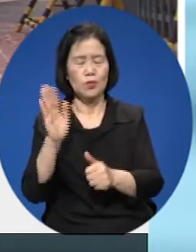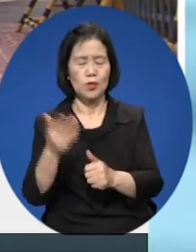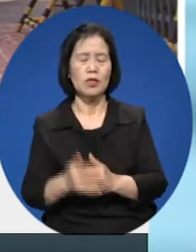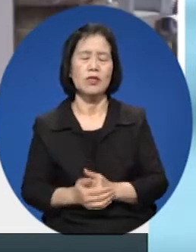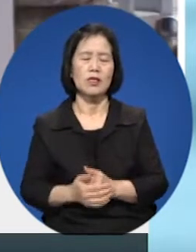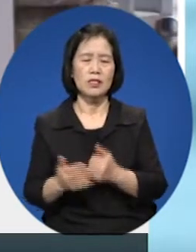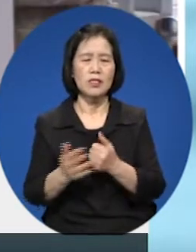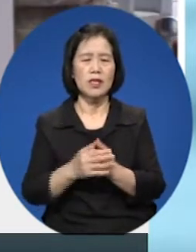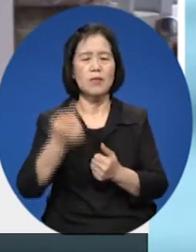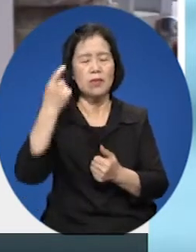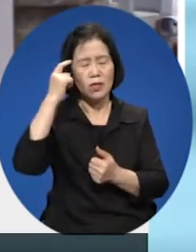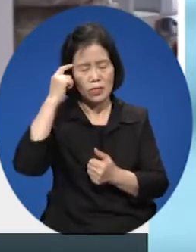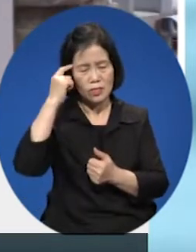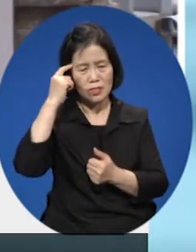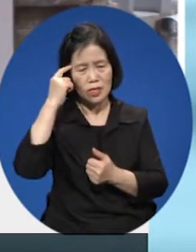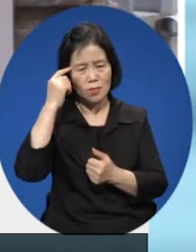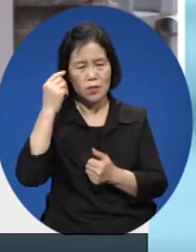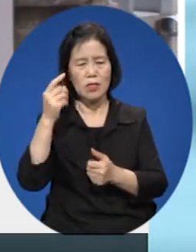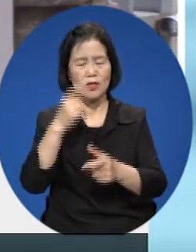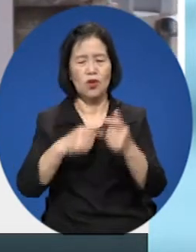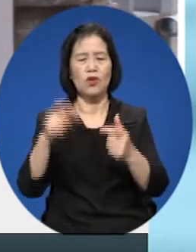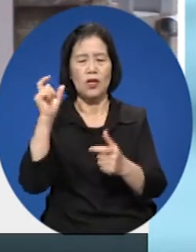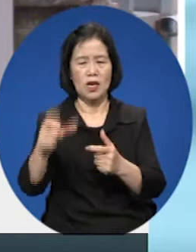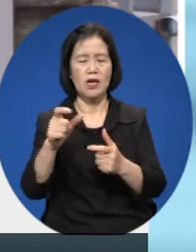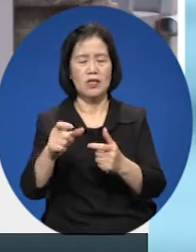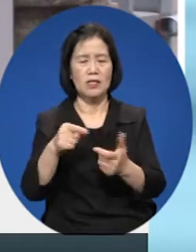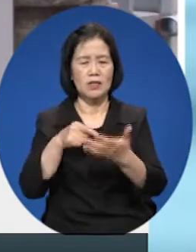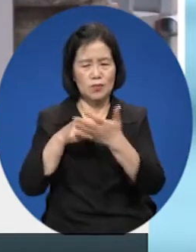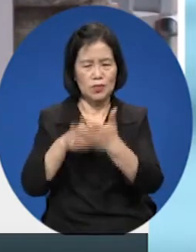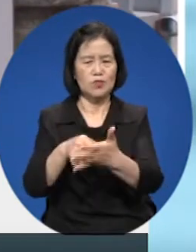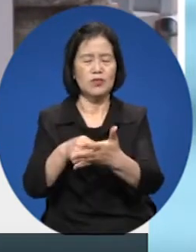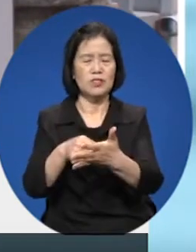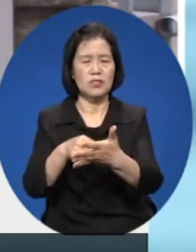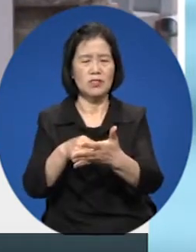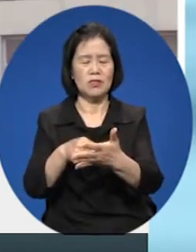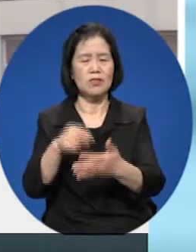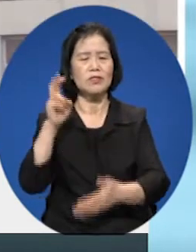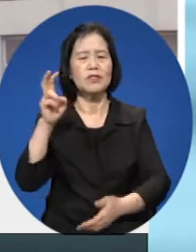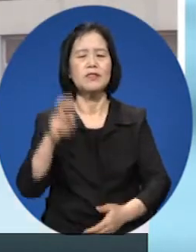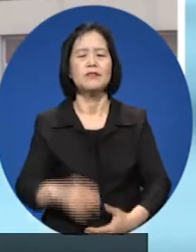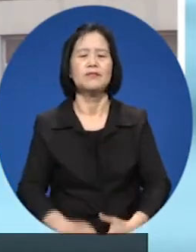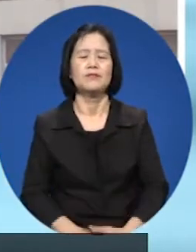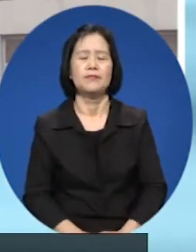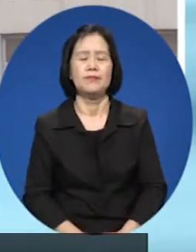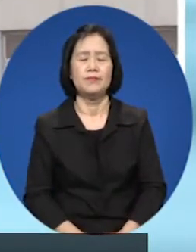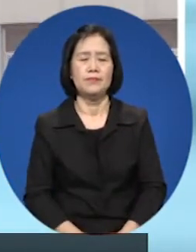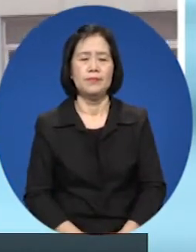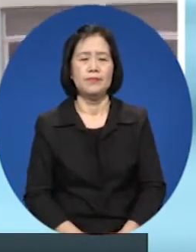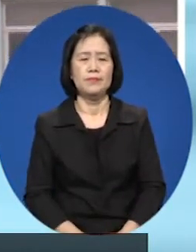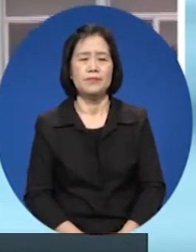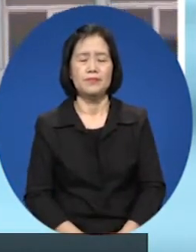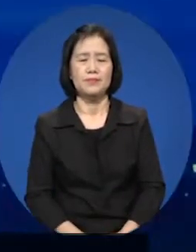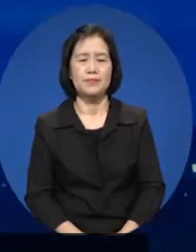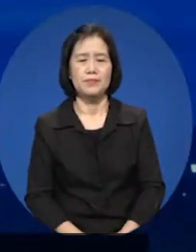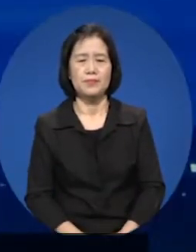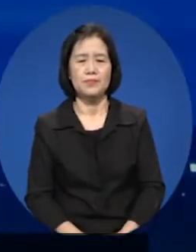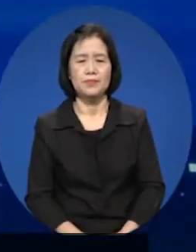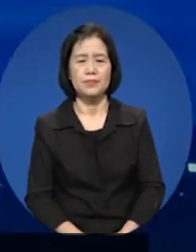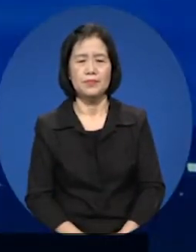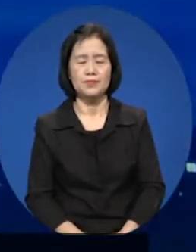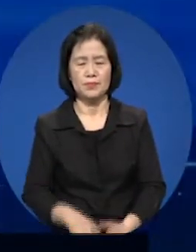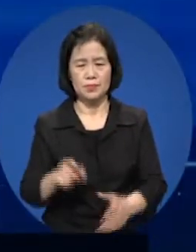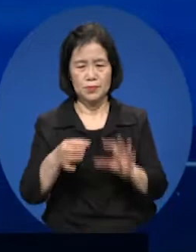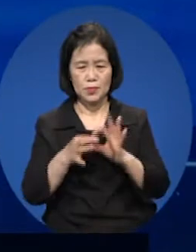차원에서 본다고 하면 더 선제적으로 강하게 조사를 하자고 나오는게 아닌가 이렇게 생각이 됩니다 알겠습니다 어떻게 보면 이를